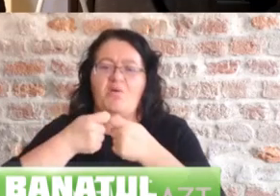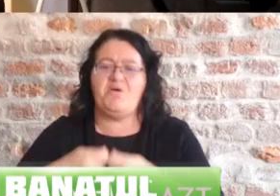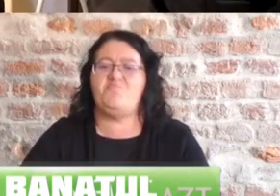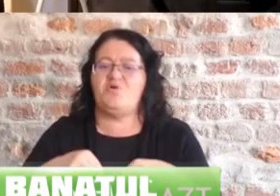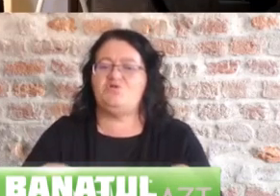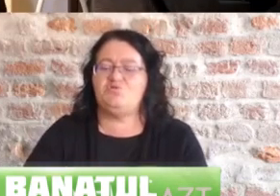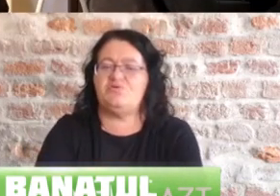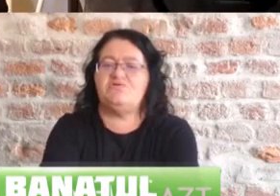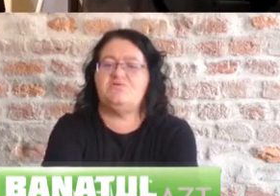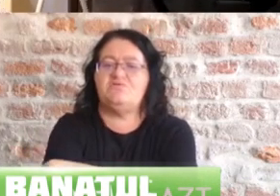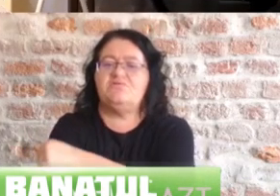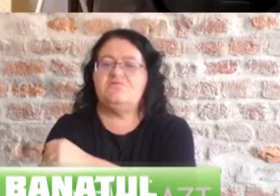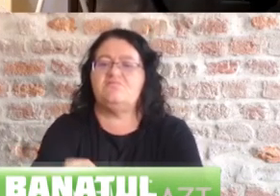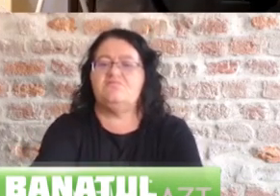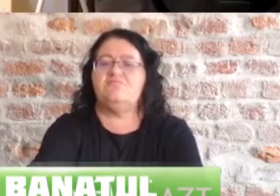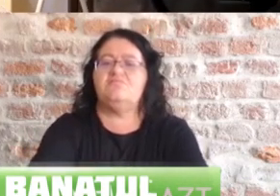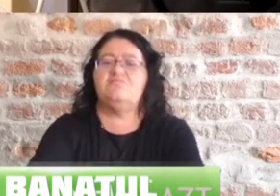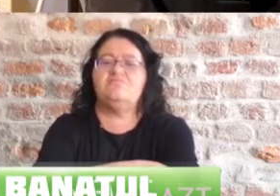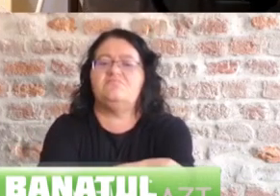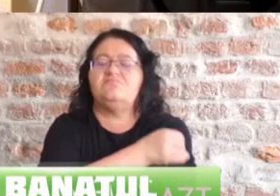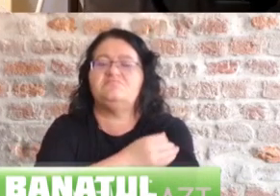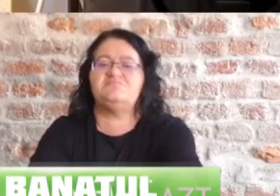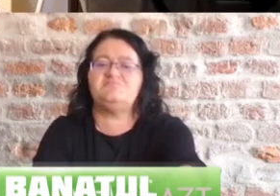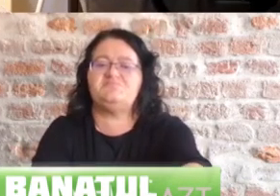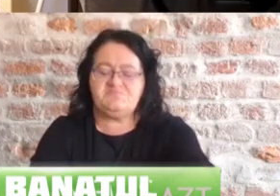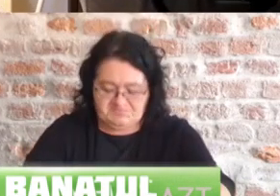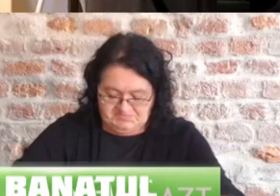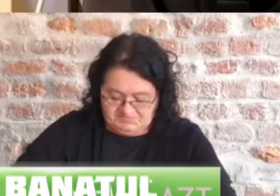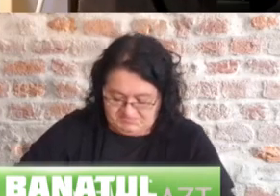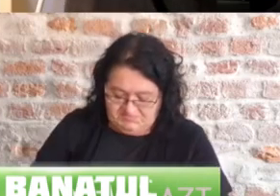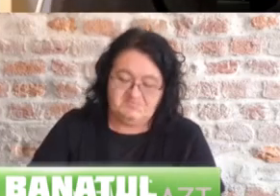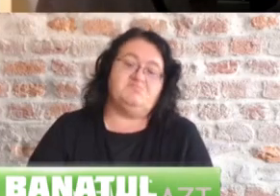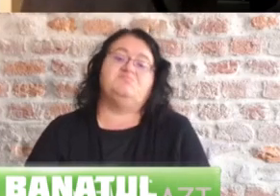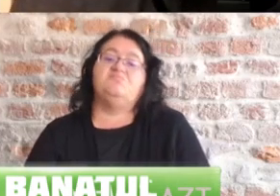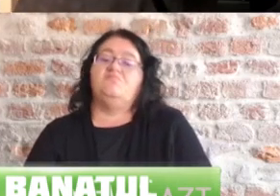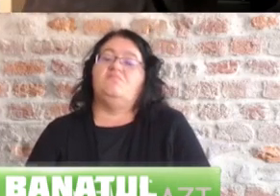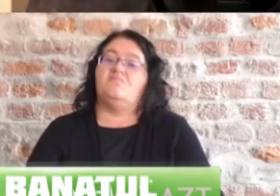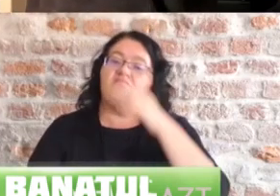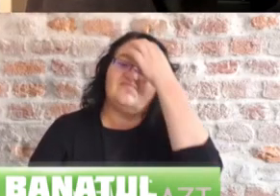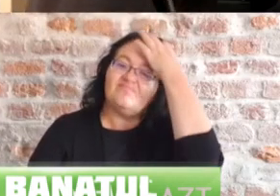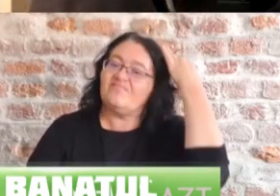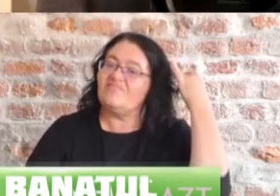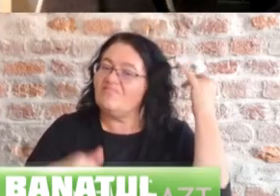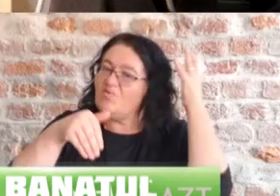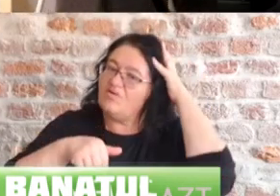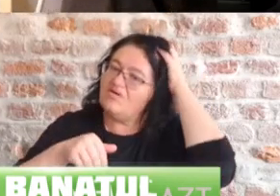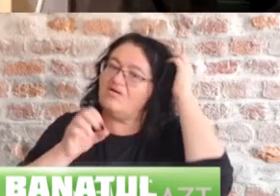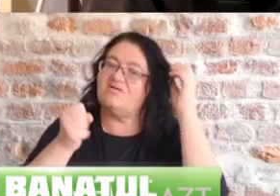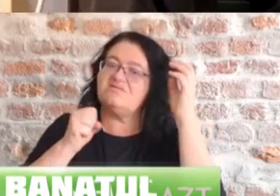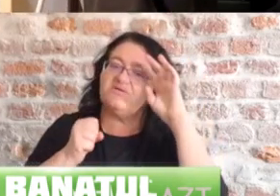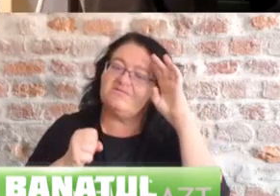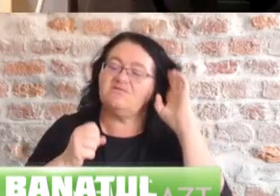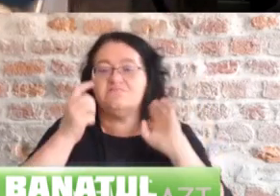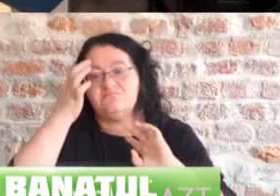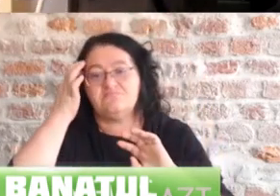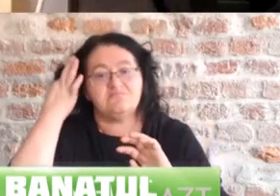membru al jurului, în ordinea în care doriți dumneavoastră. Monica, Sebastian,